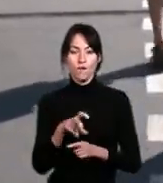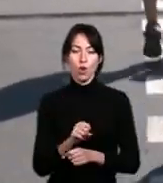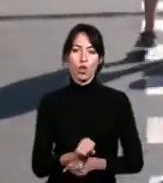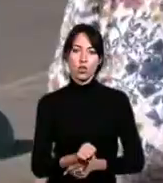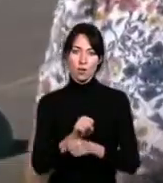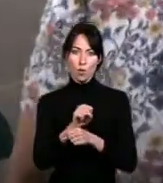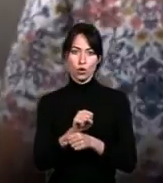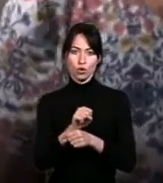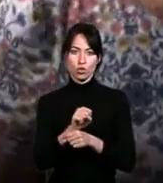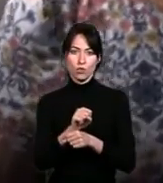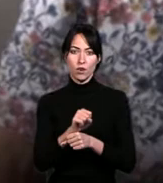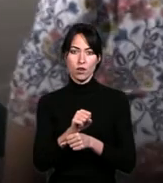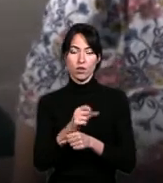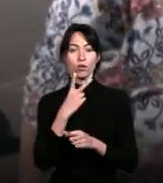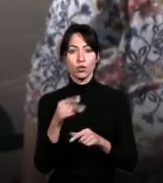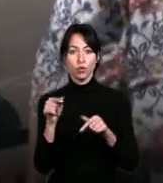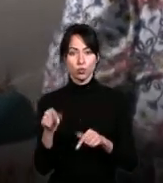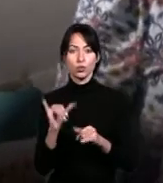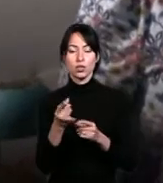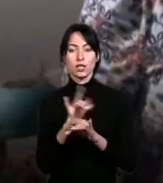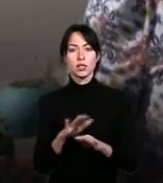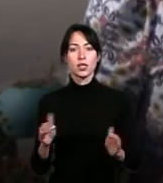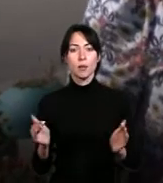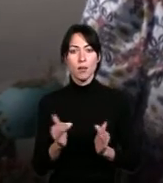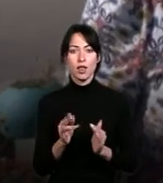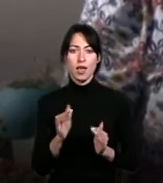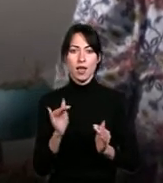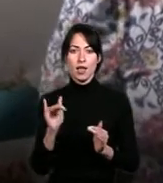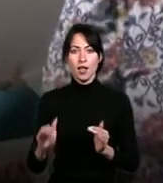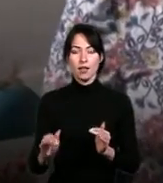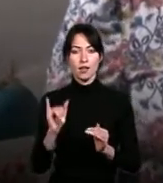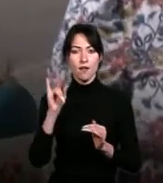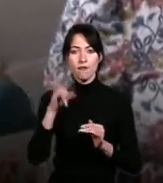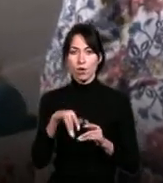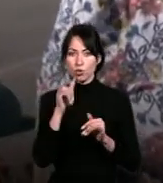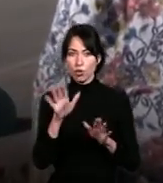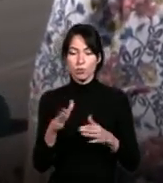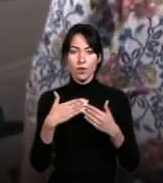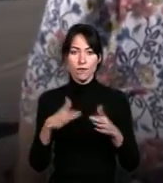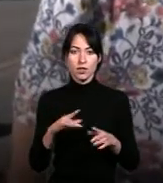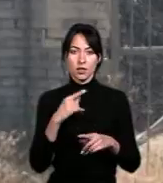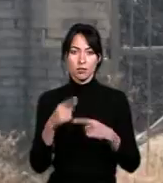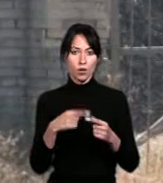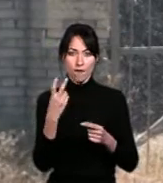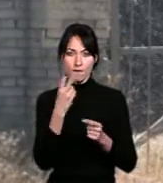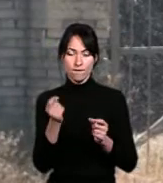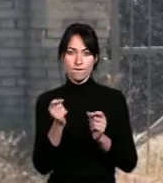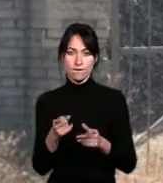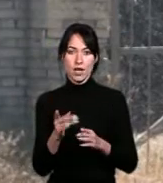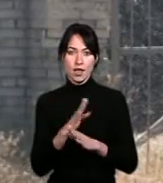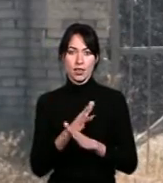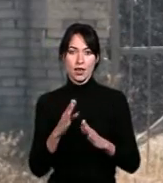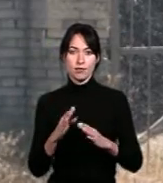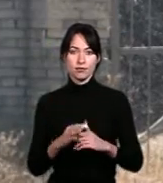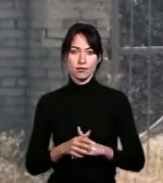протестувати. Ось тут і діти маленькі. Ні вікно не відчиниш, нічого. Весь час ці викиди.